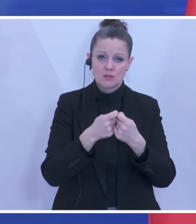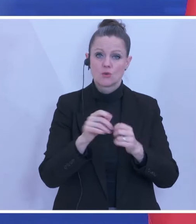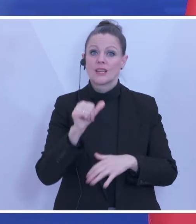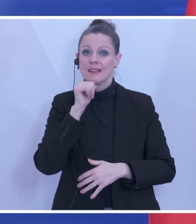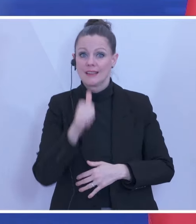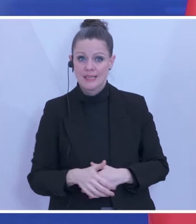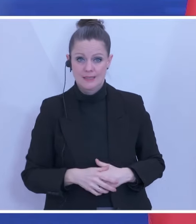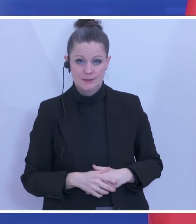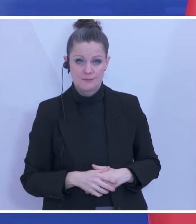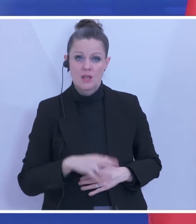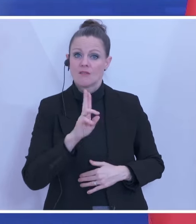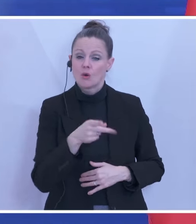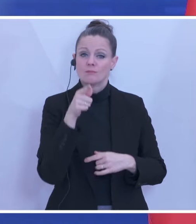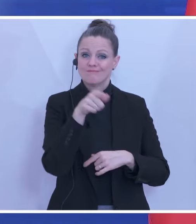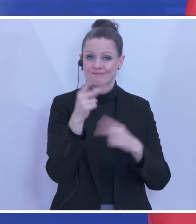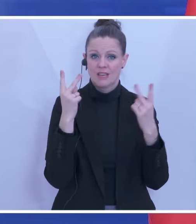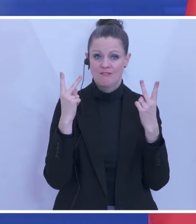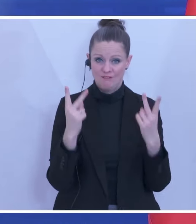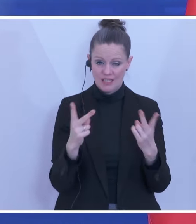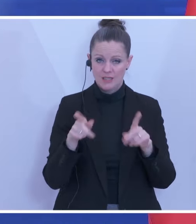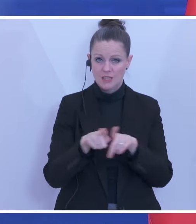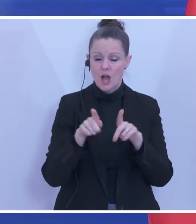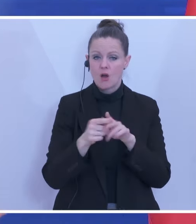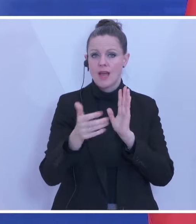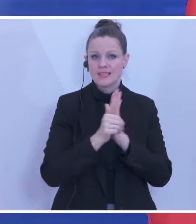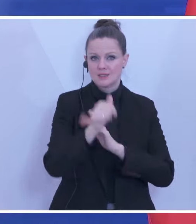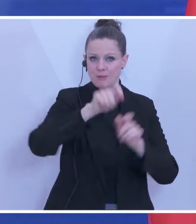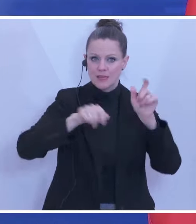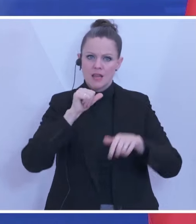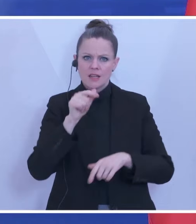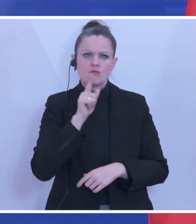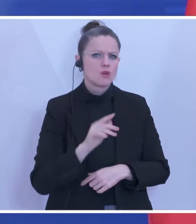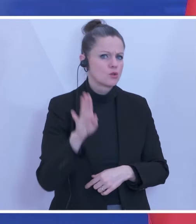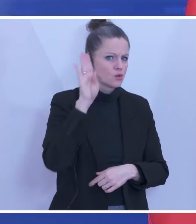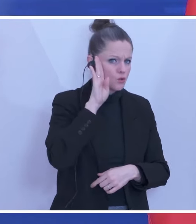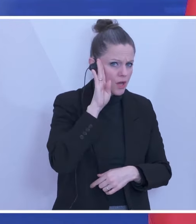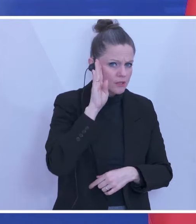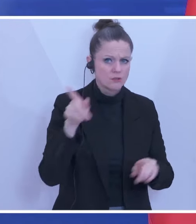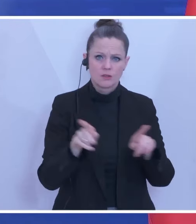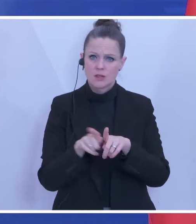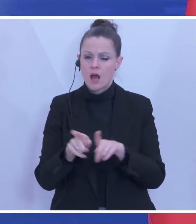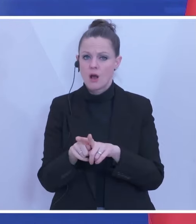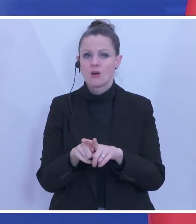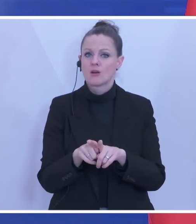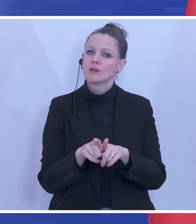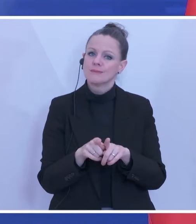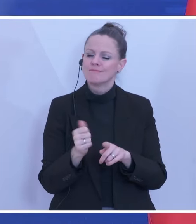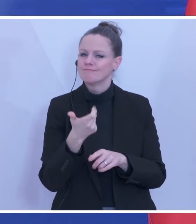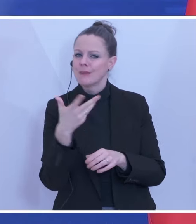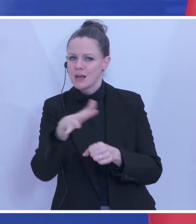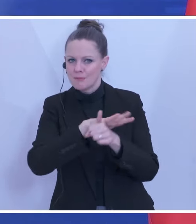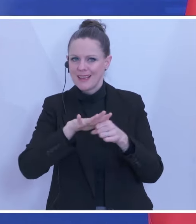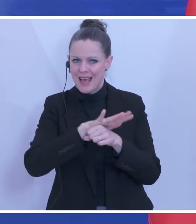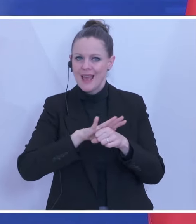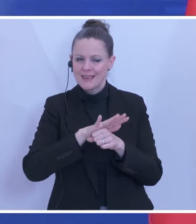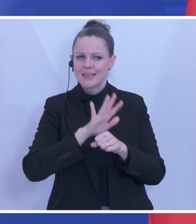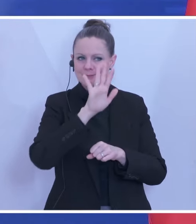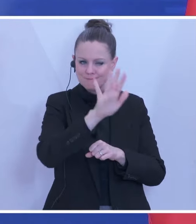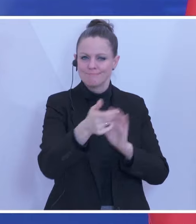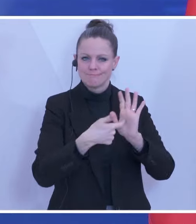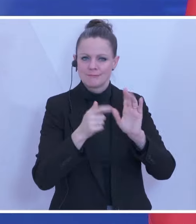deshalb, weil es einfach wichtig ist, ja auch die Experten nicht nur zu hören, sondern auch in dem einen oder anderen Bereich das zu tun, was sie